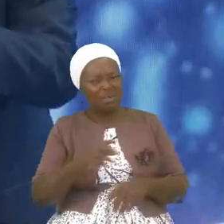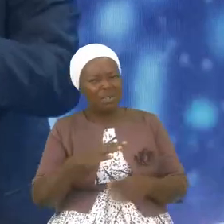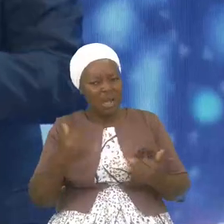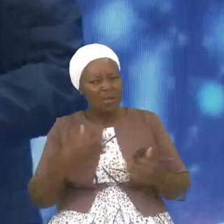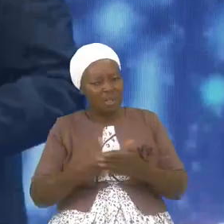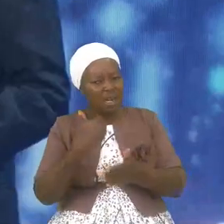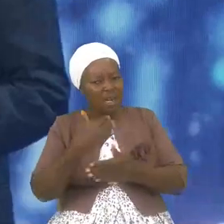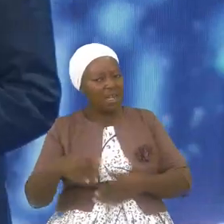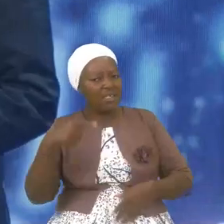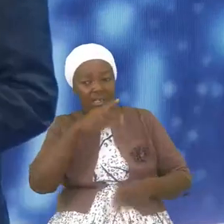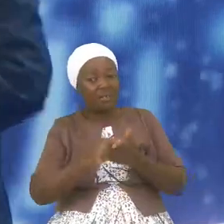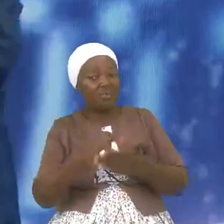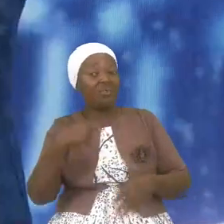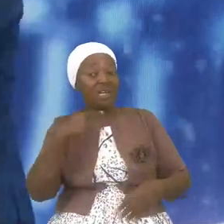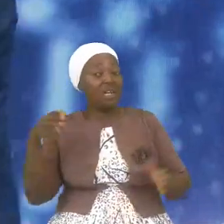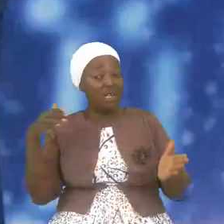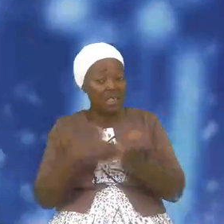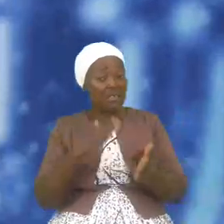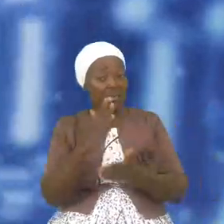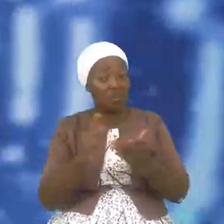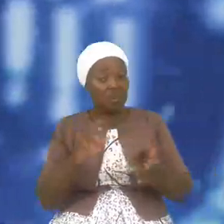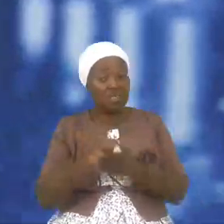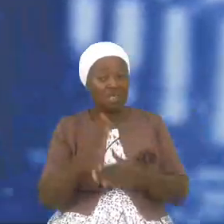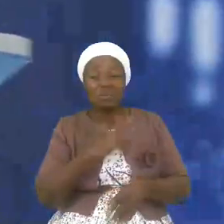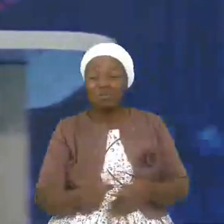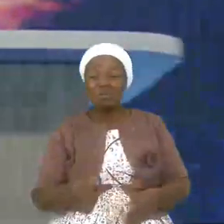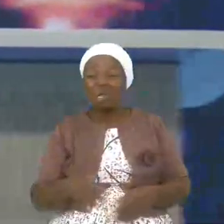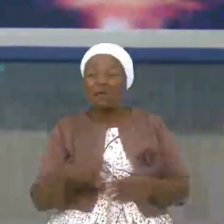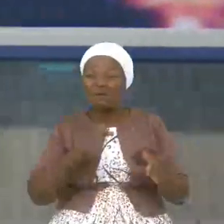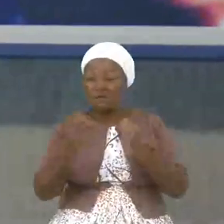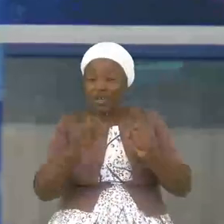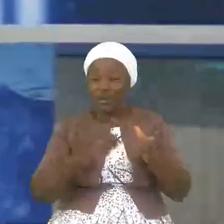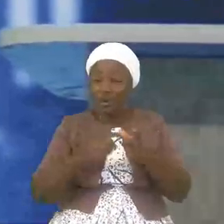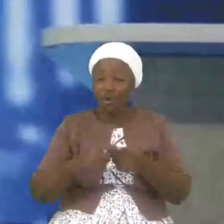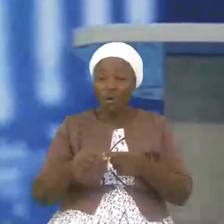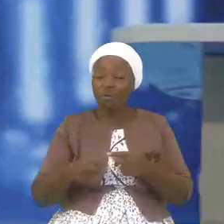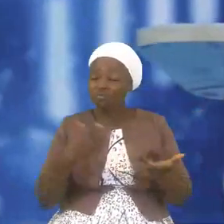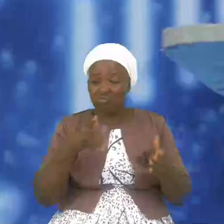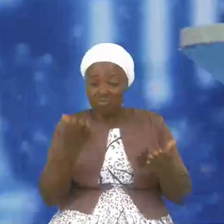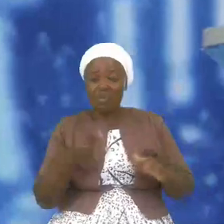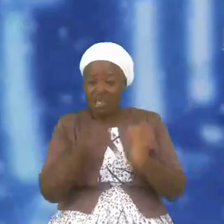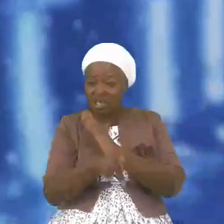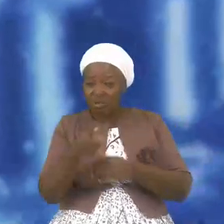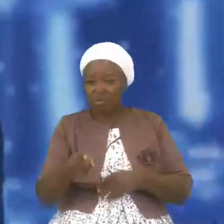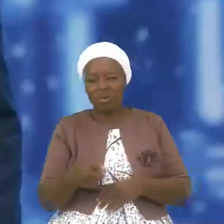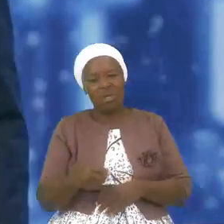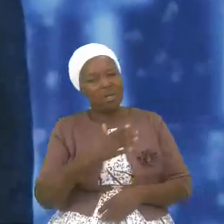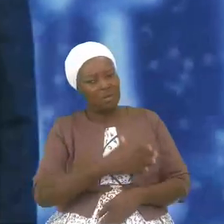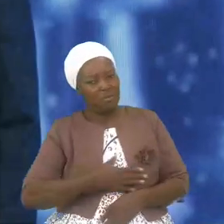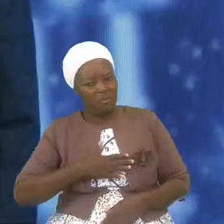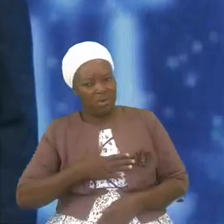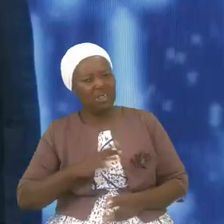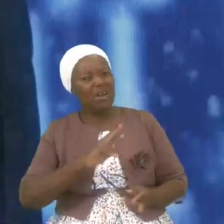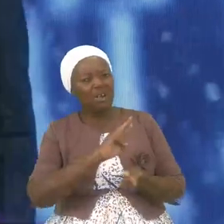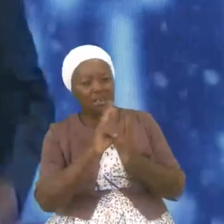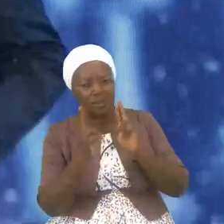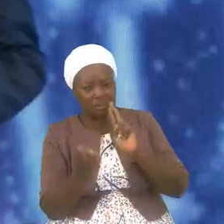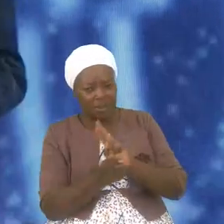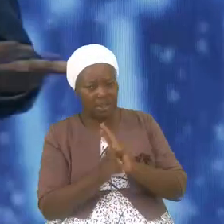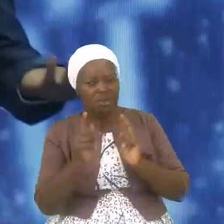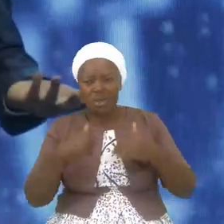que tu vas dire contre quelqu'un qui va régler avec toi. Ne sois pas méchant à l'excès. Tu courais